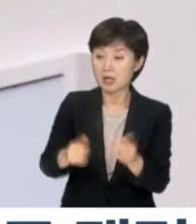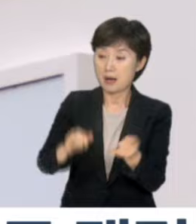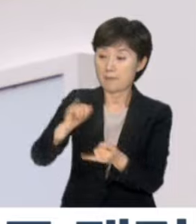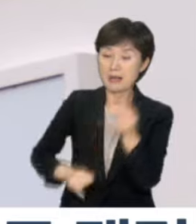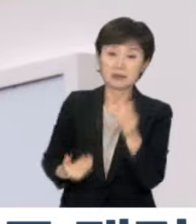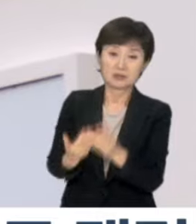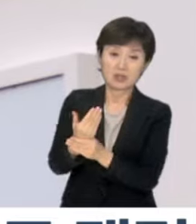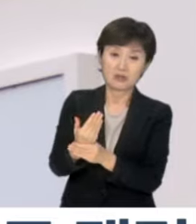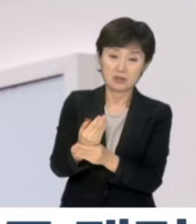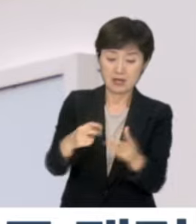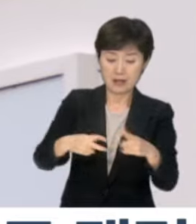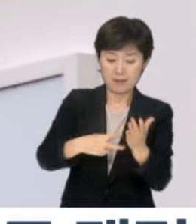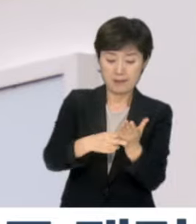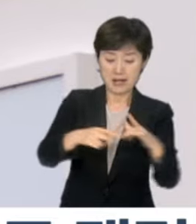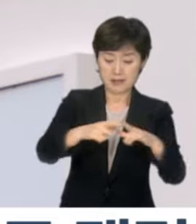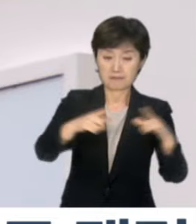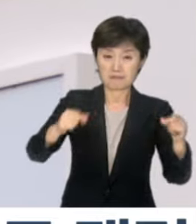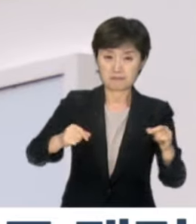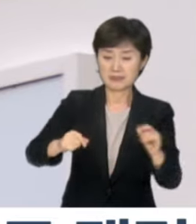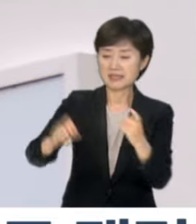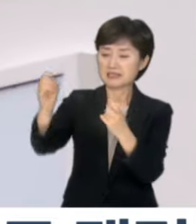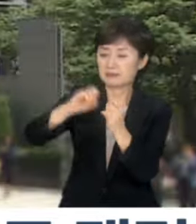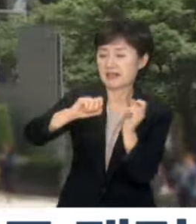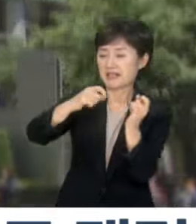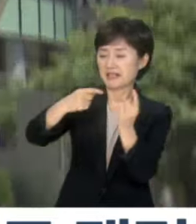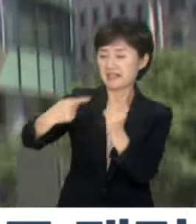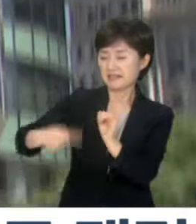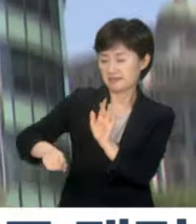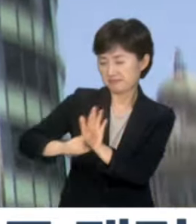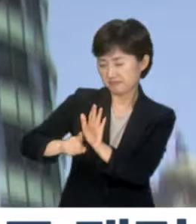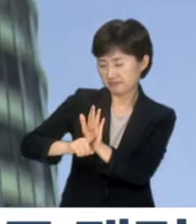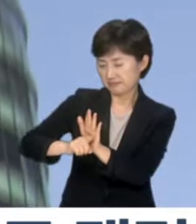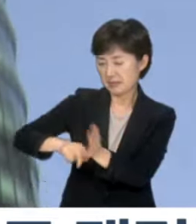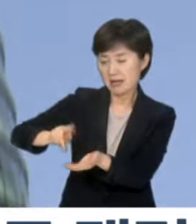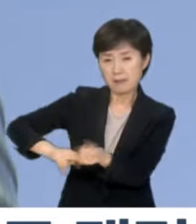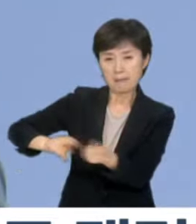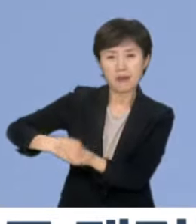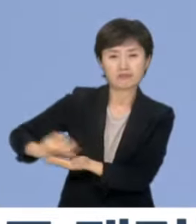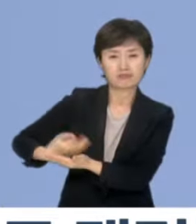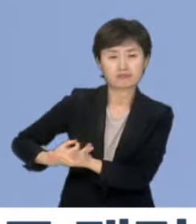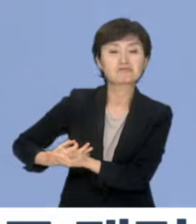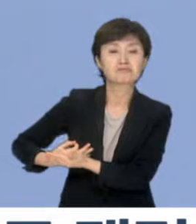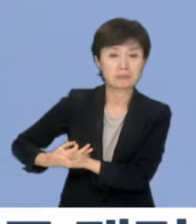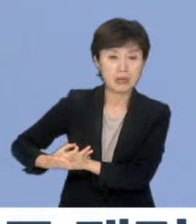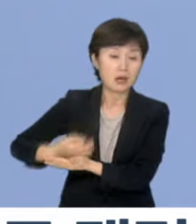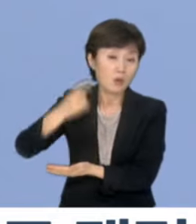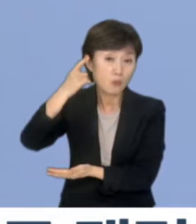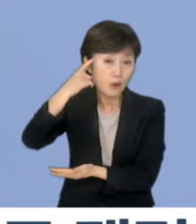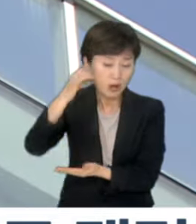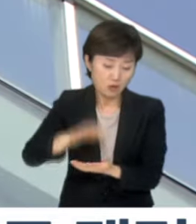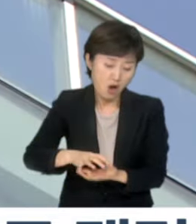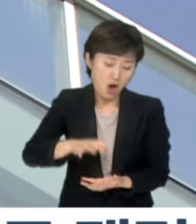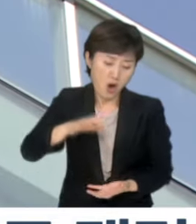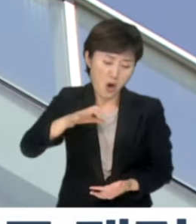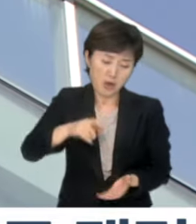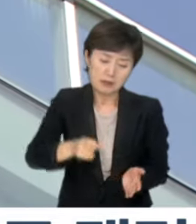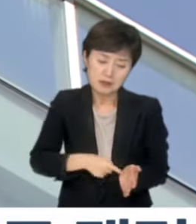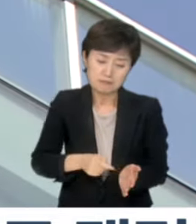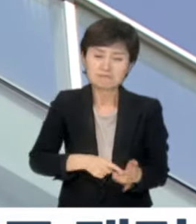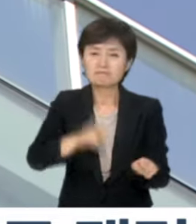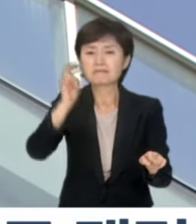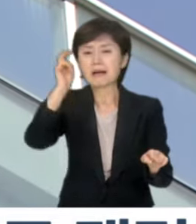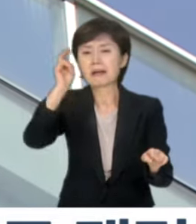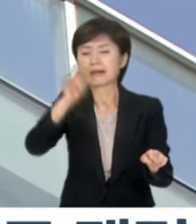직전에 해피머니 등 상품권을 최대 10% 할인율로 싸게 팔아치웠는데 급한 대로 자금을 확보하려 한 것으로